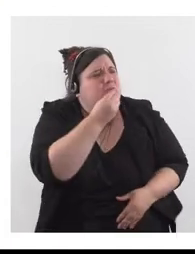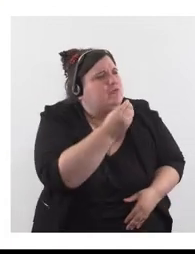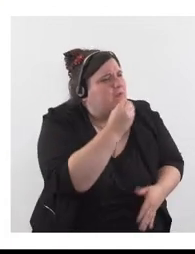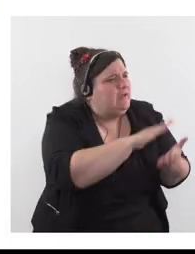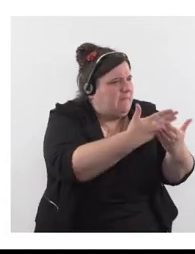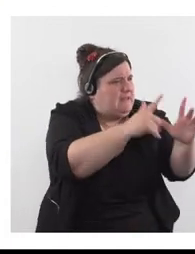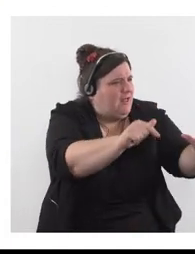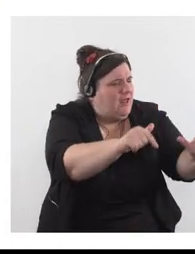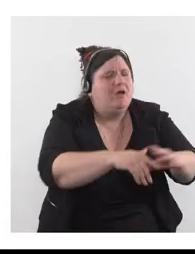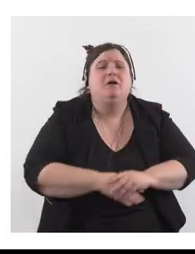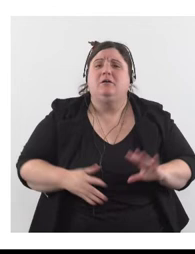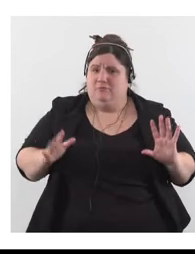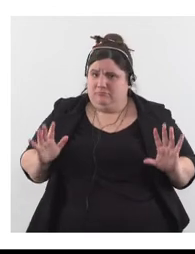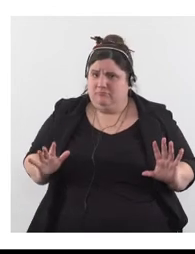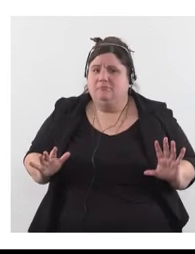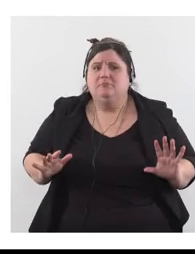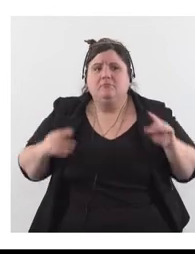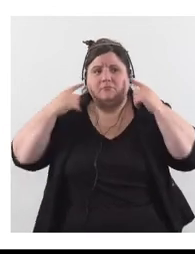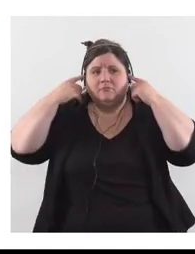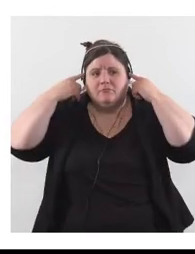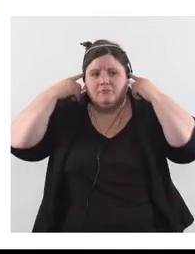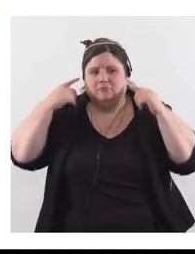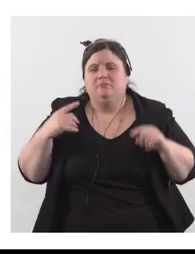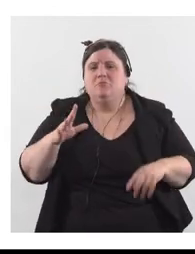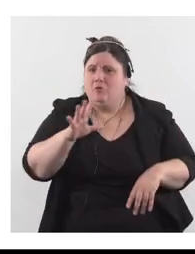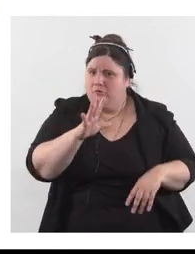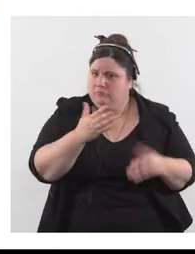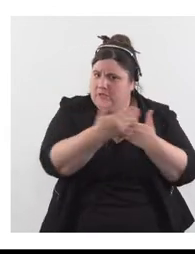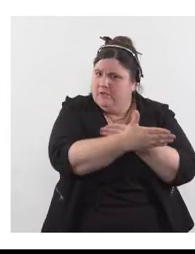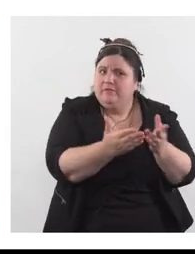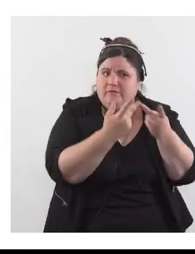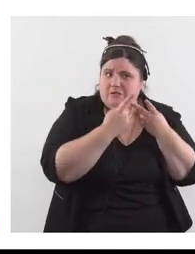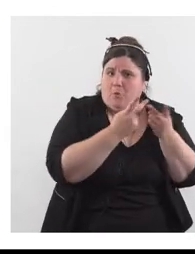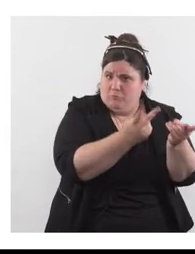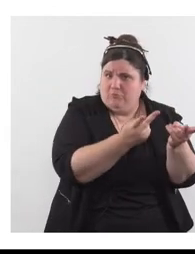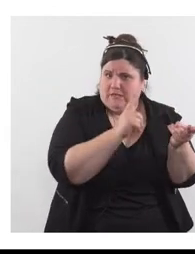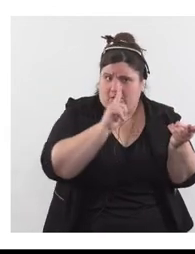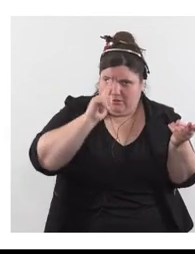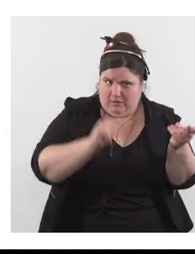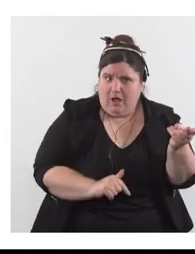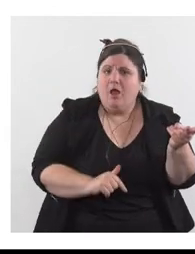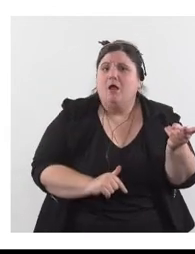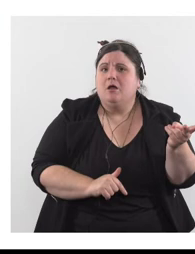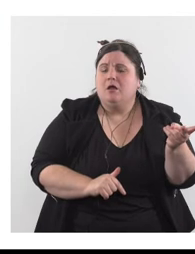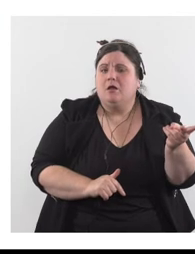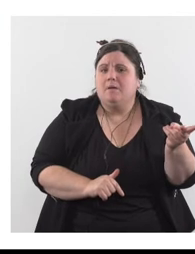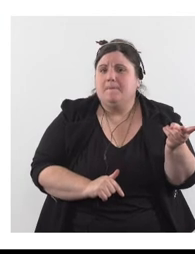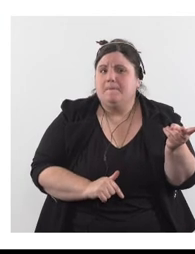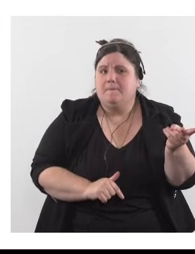Nous avons ce que nous appelons le public sector duty, c'est-à-dire que toutes les organisations du secteur public doivent agir